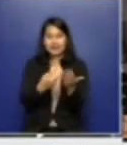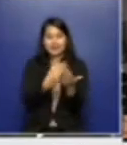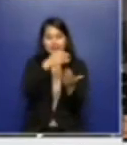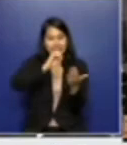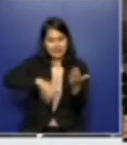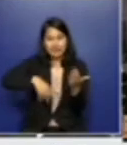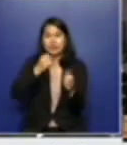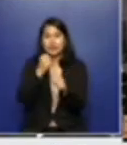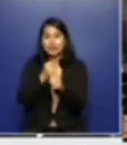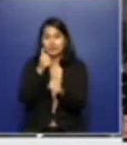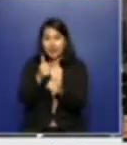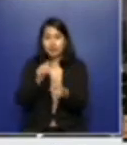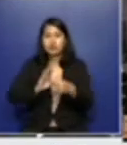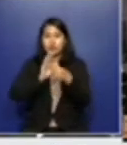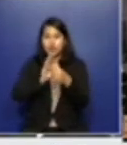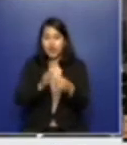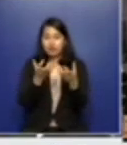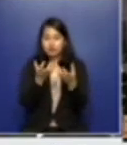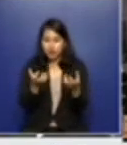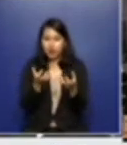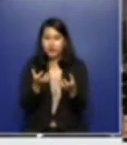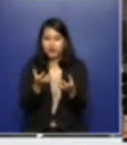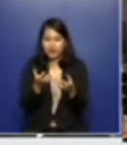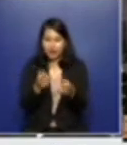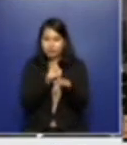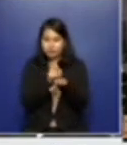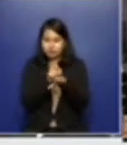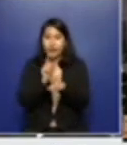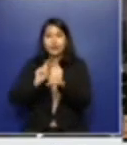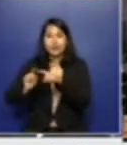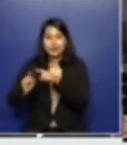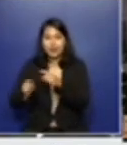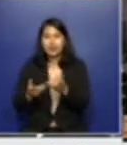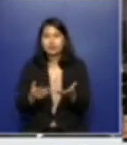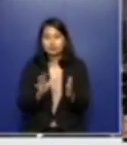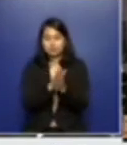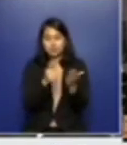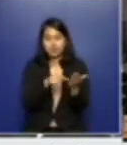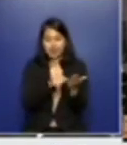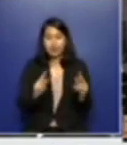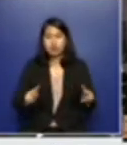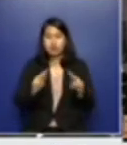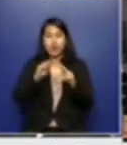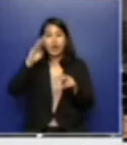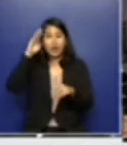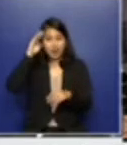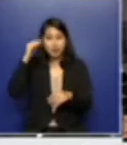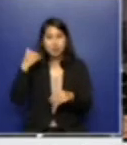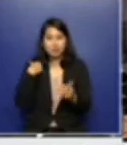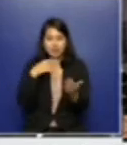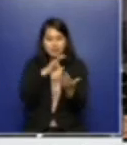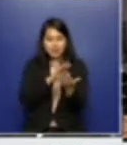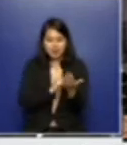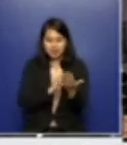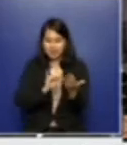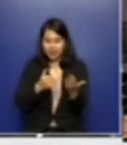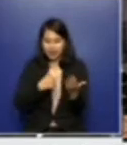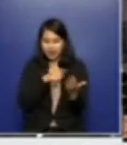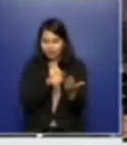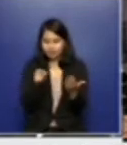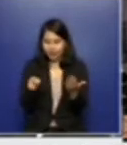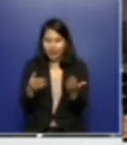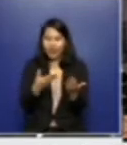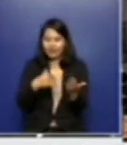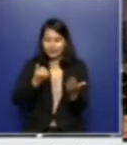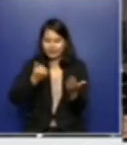ไม่ว่าจะเป็นงบซื้ออาวุธซึ่งนอกจากจะปรากฏในเล่มงบประมาณของกระทรวงกลาโหมแล้วก็ยังกระจายแอบแฝงอยู่ในหน่วยรับง